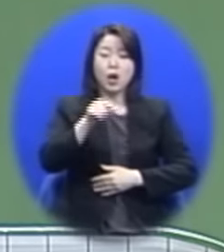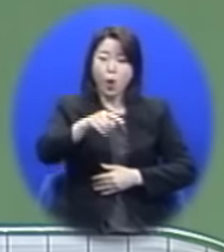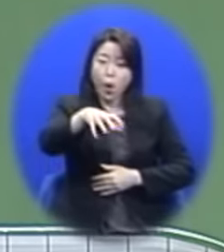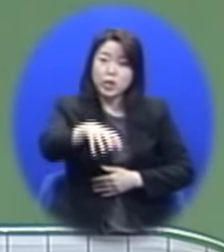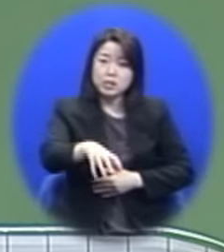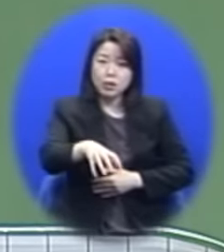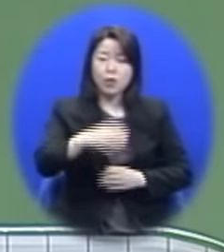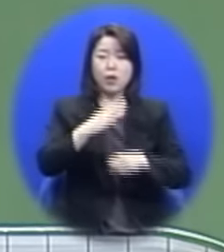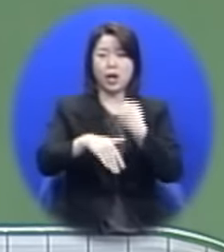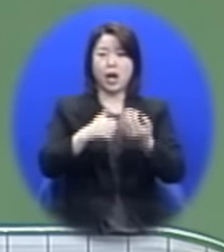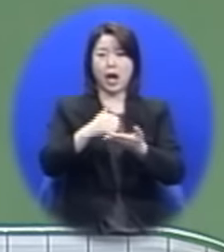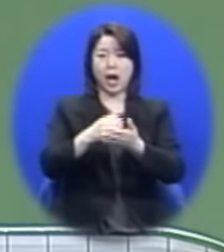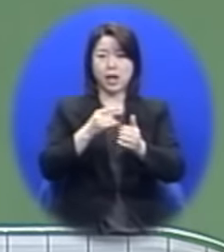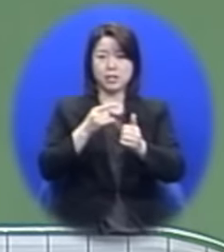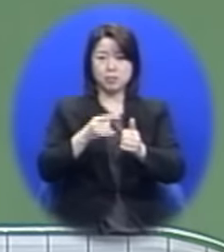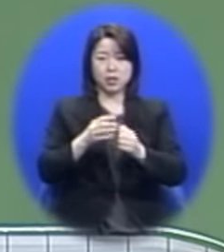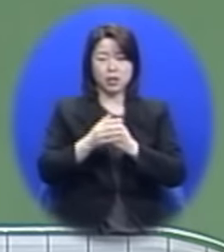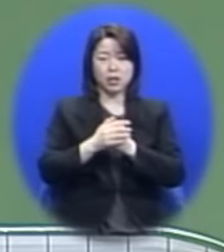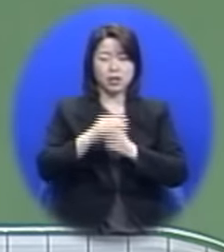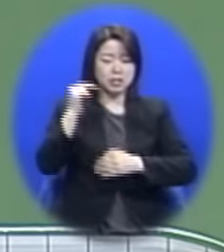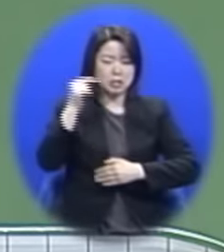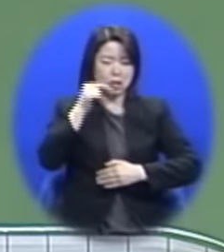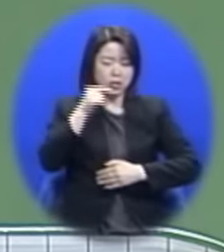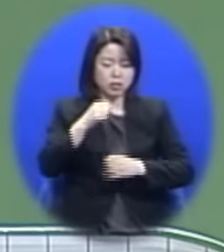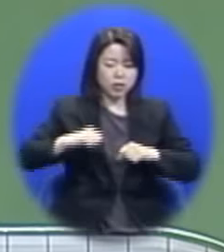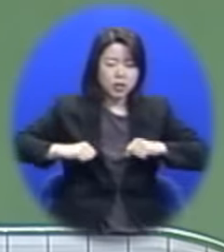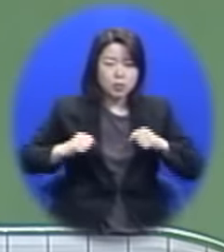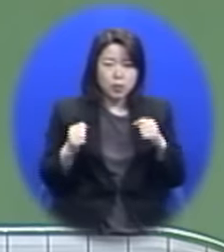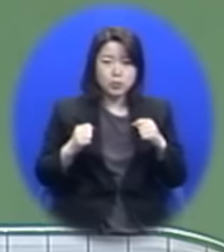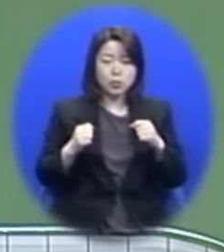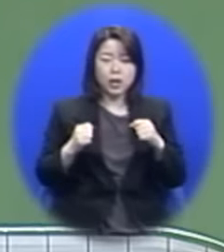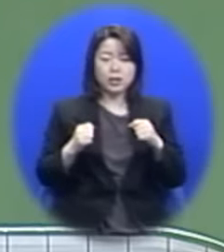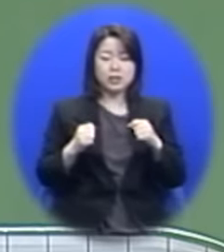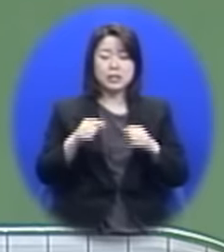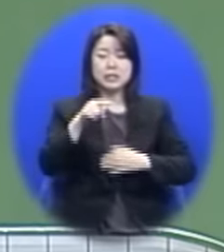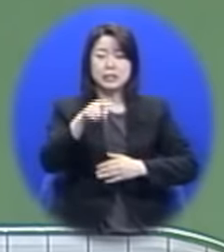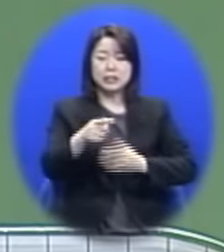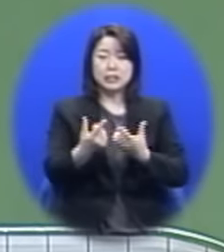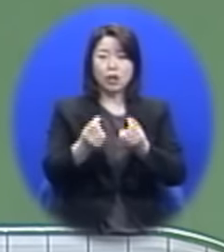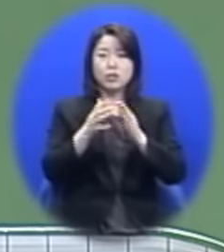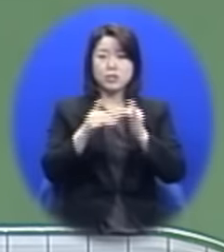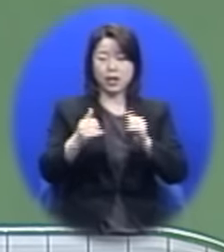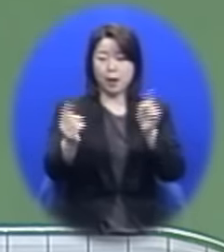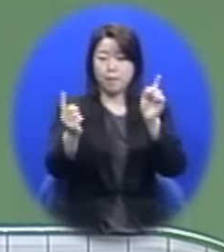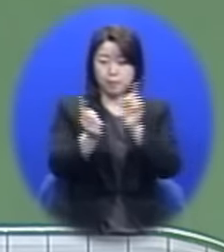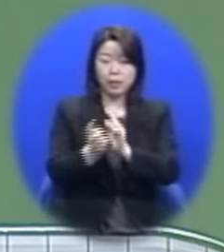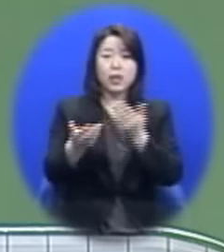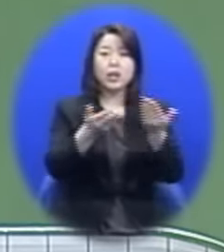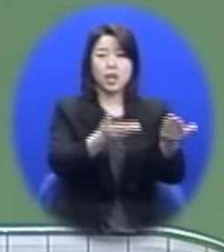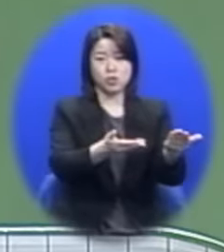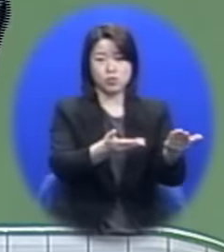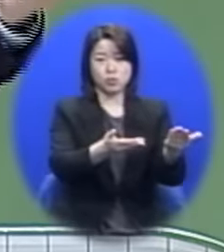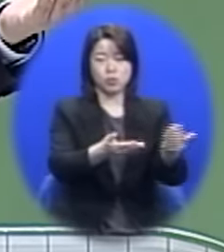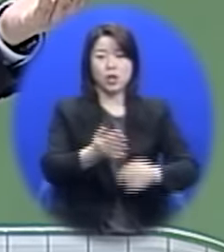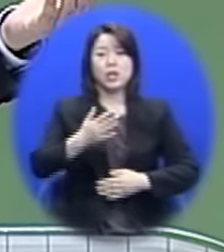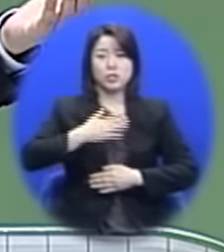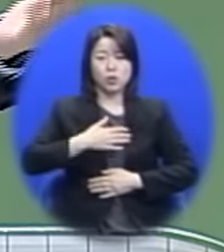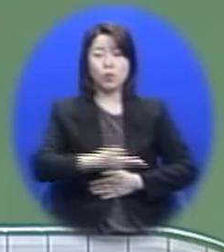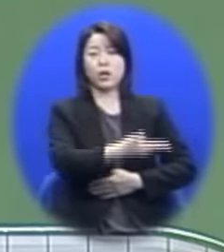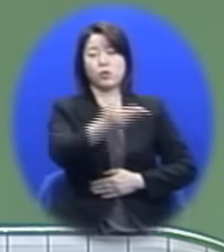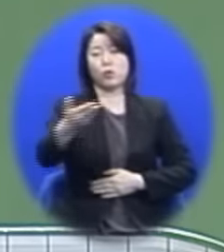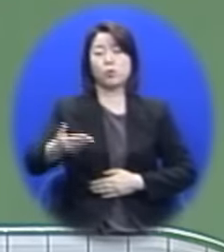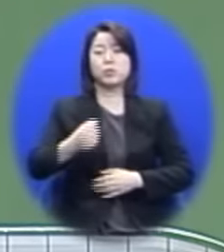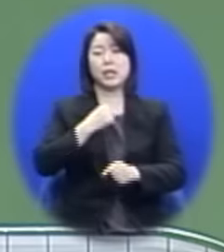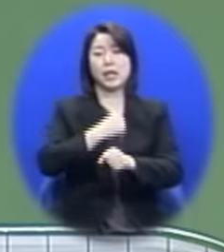거기서 하나님에게 철저히 복종하는 그런 사람을 만나게 해주는 것. 이것이 저와 여러분이 해야